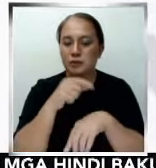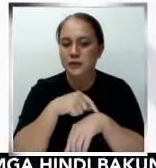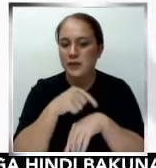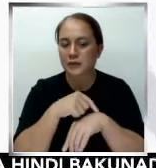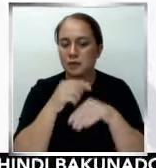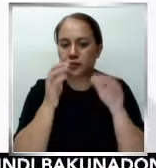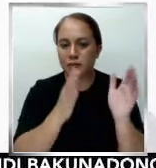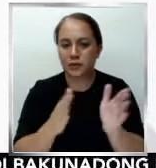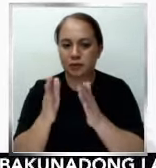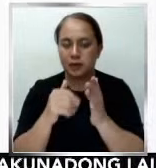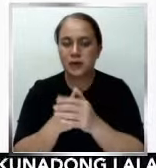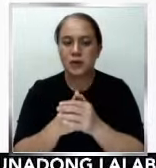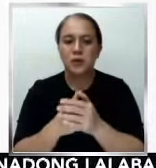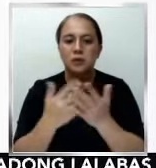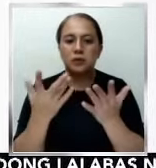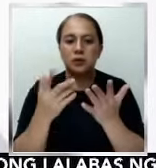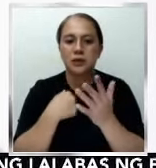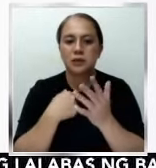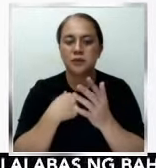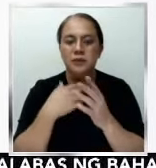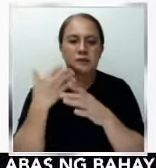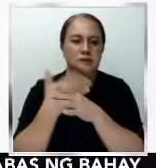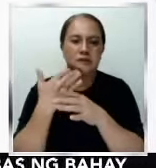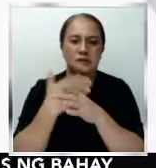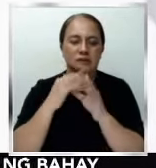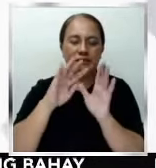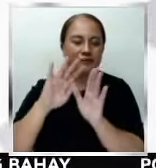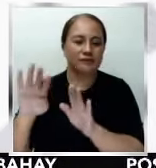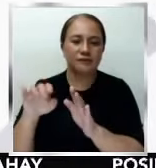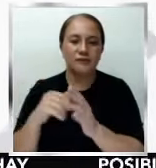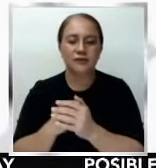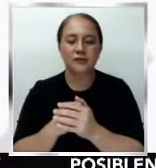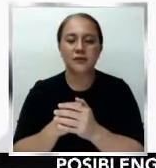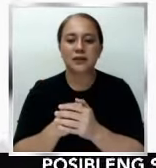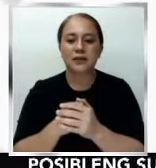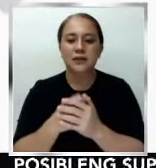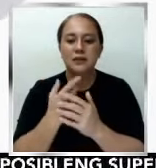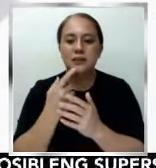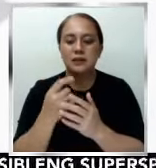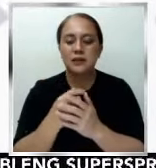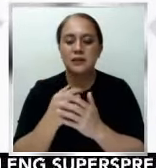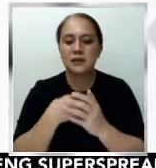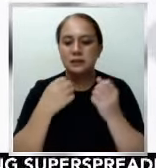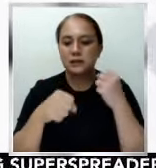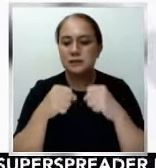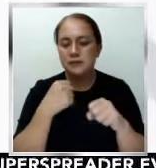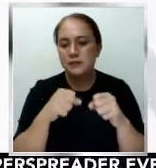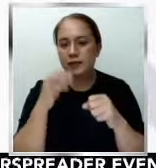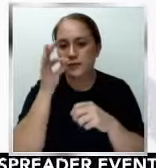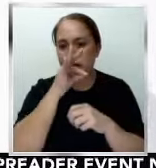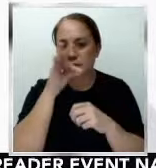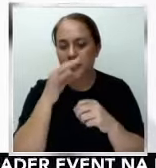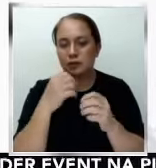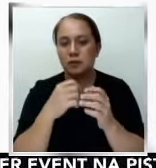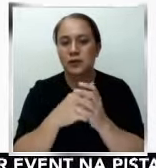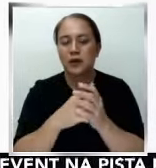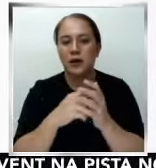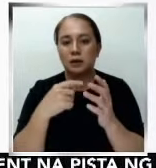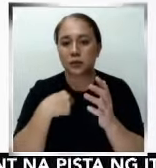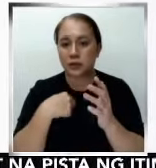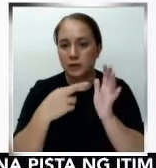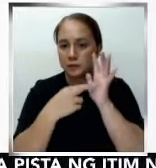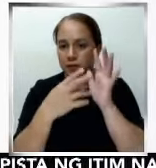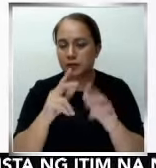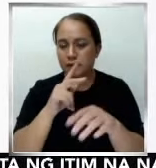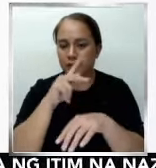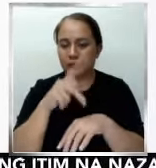kaya hindi na siya magpapadistract. Sabi pa niya, isa raw siyang atletang Pilipino at tatalon siya para sa bansa, hindi